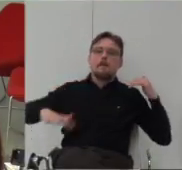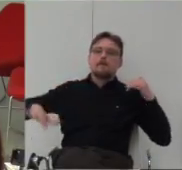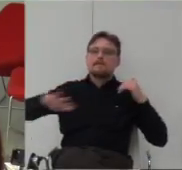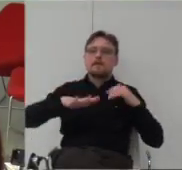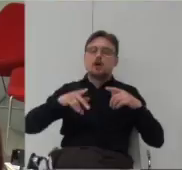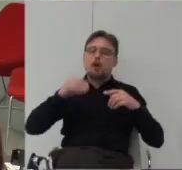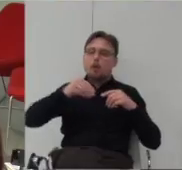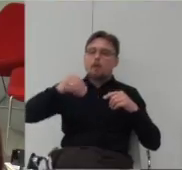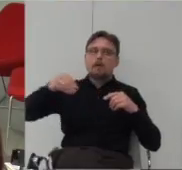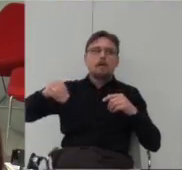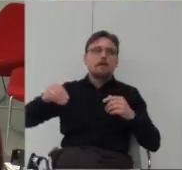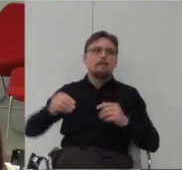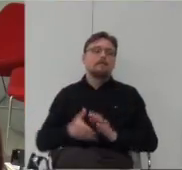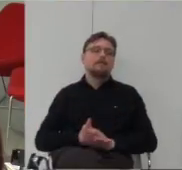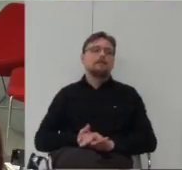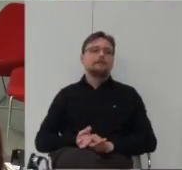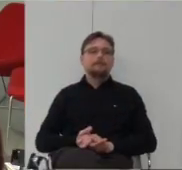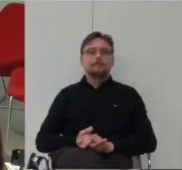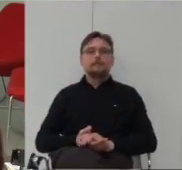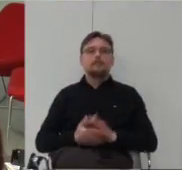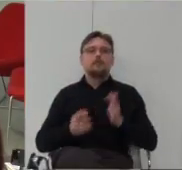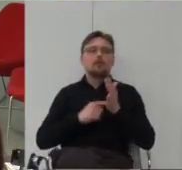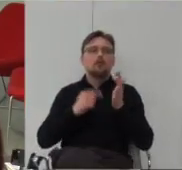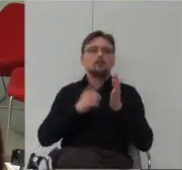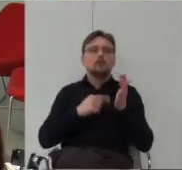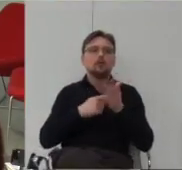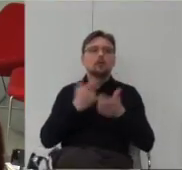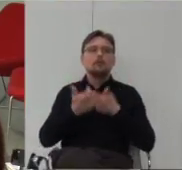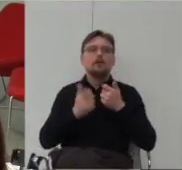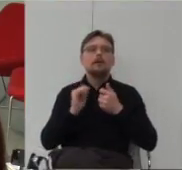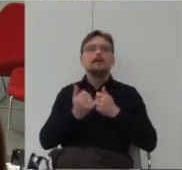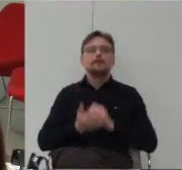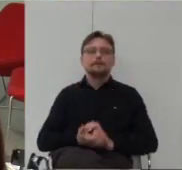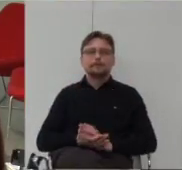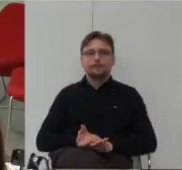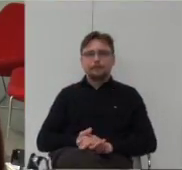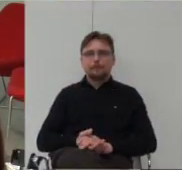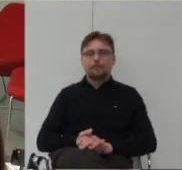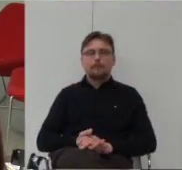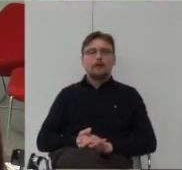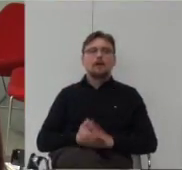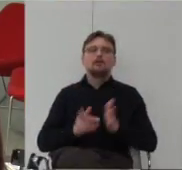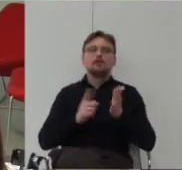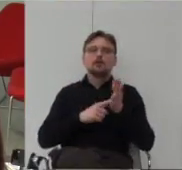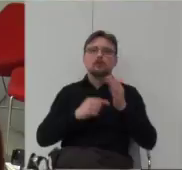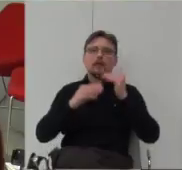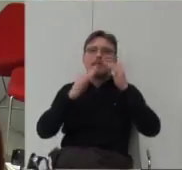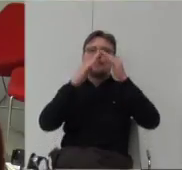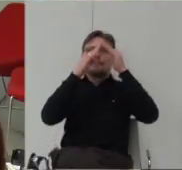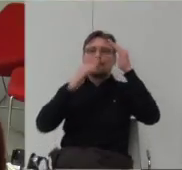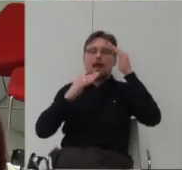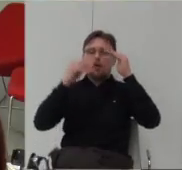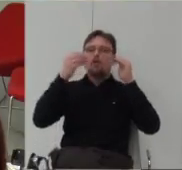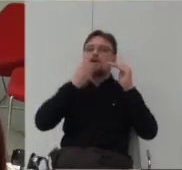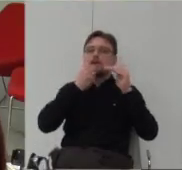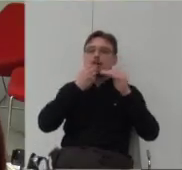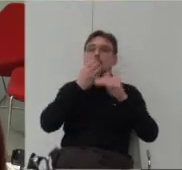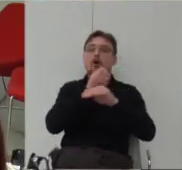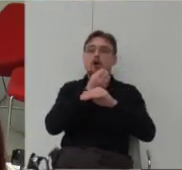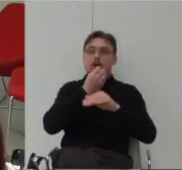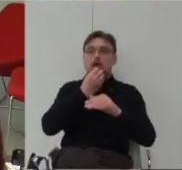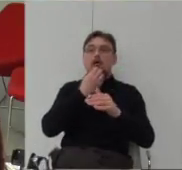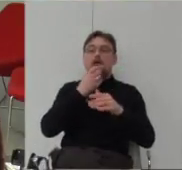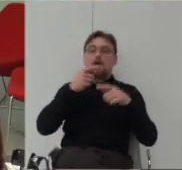edukacyjny. Często jest to tak zrobione, że to, co jest hodowane na dachu, jest później sprzedawane